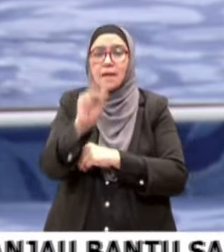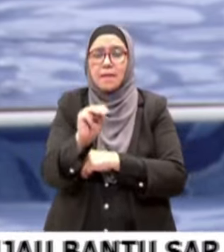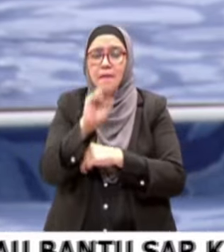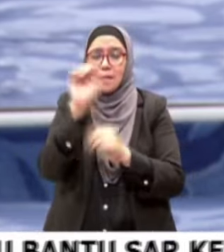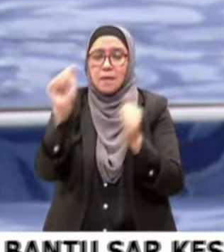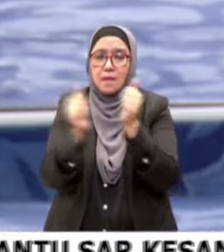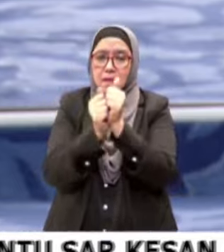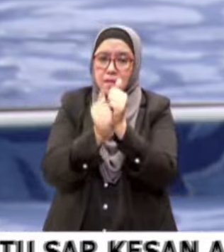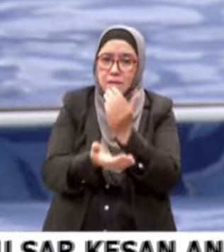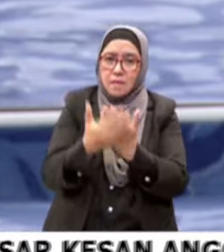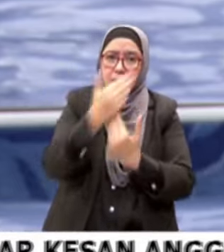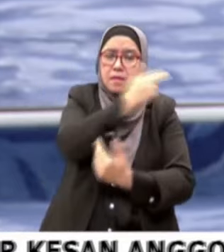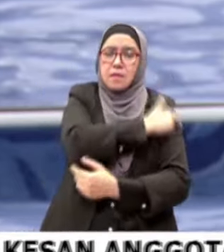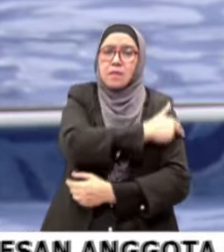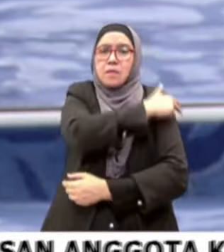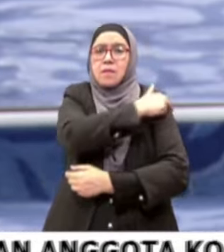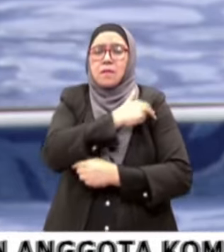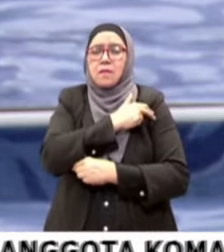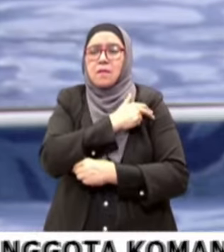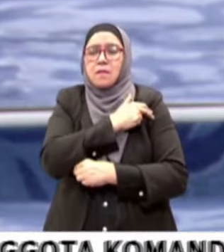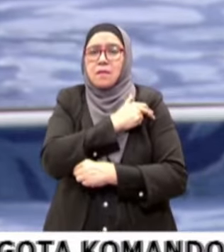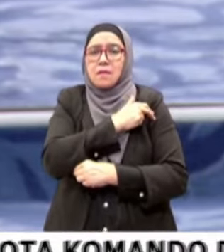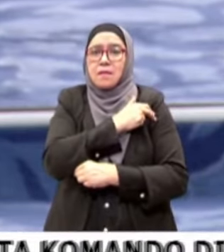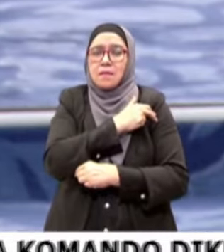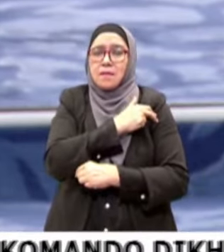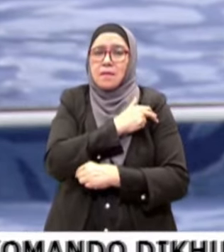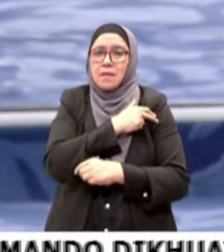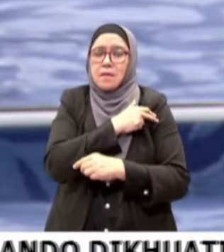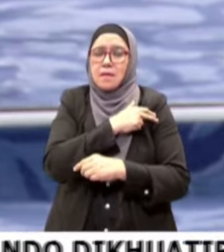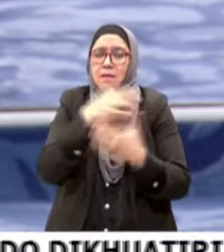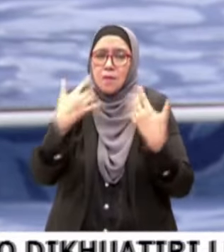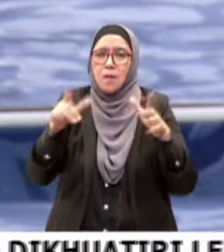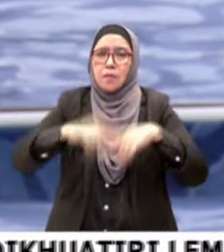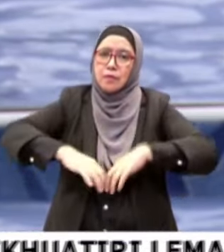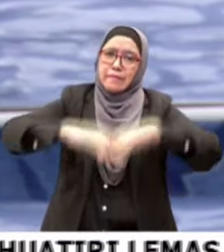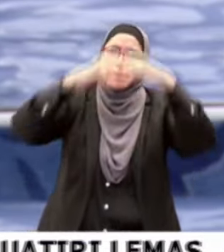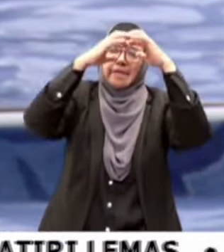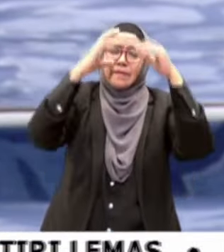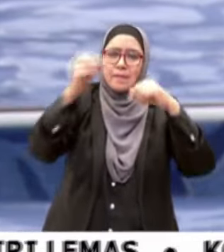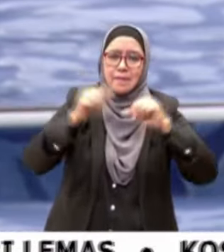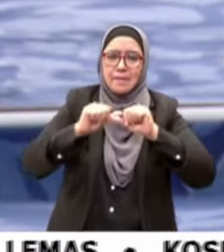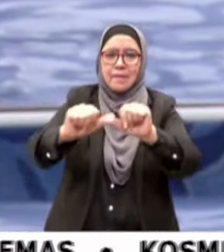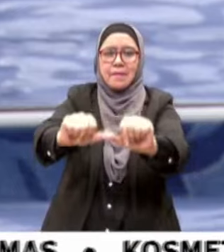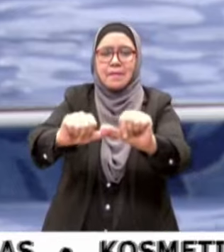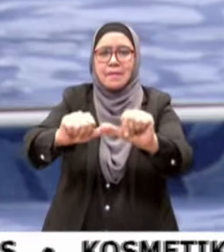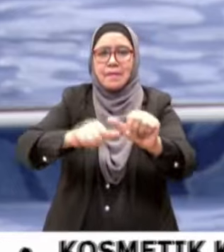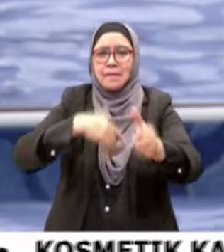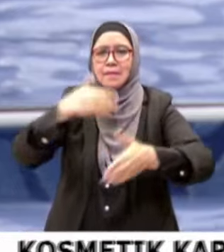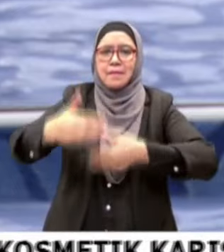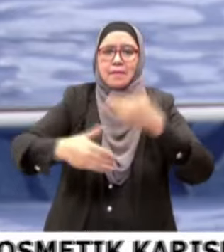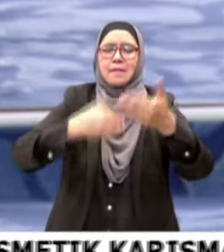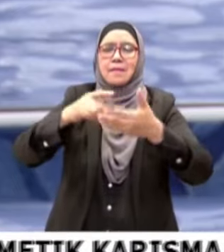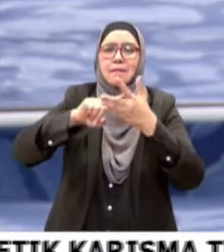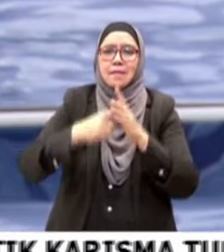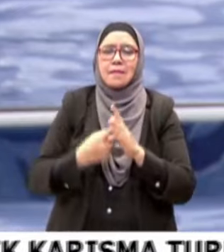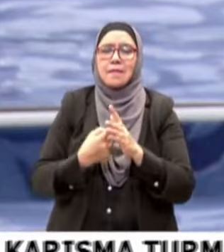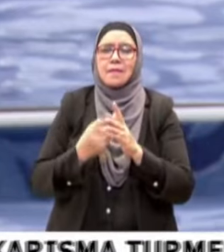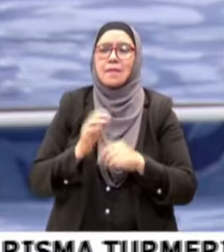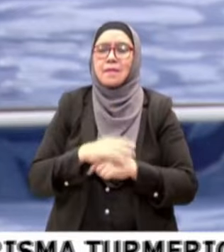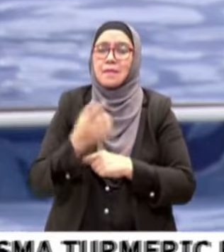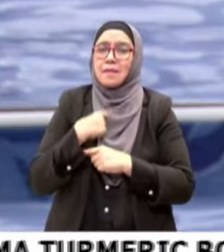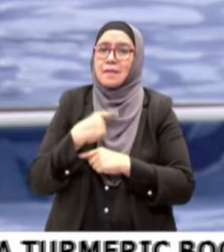Hospital yang telah pun dipasang dan telah beroperasi sementara itu kita telah menyediakan